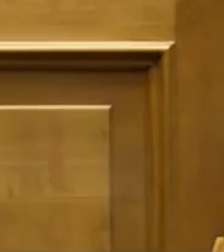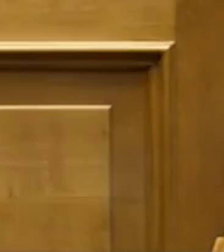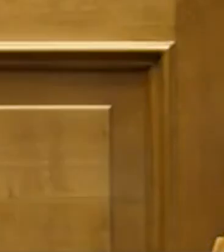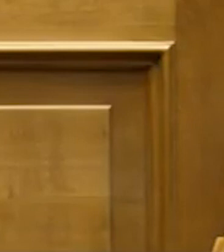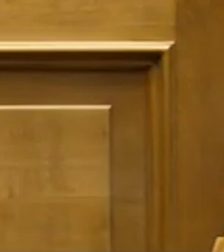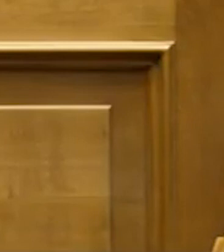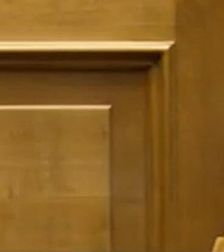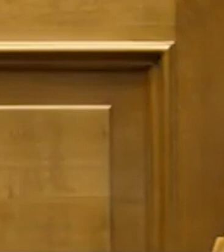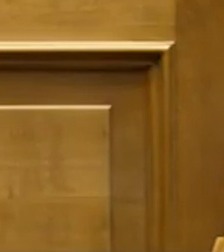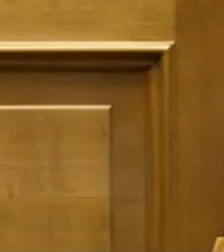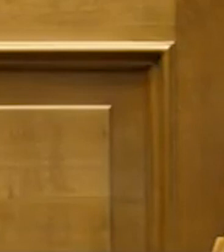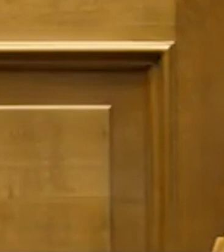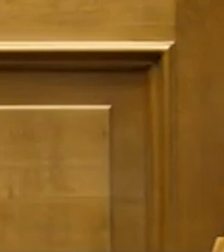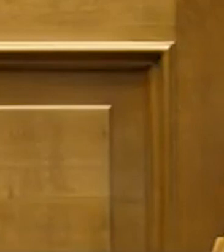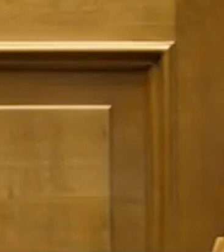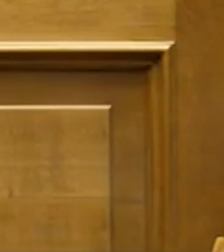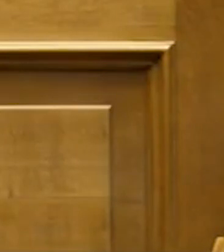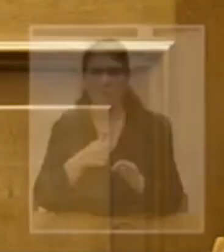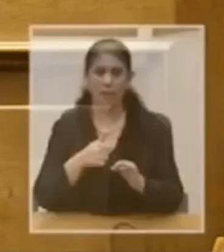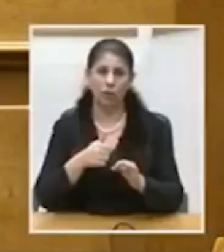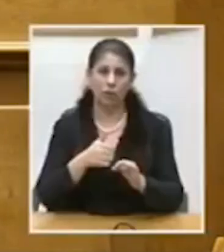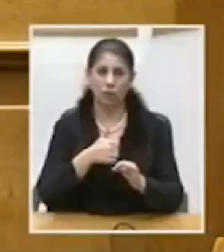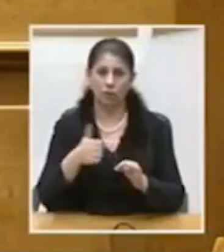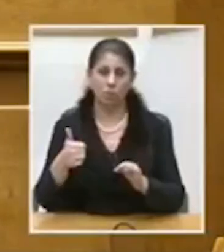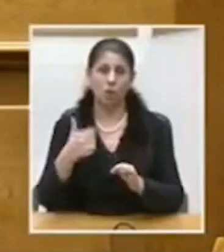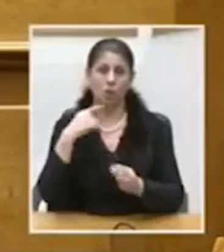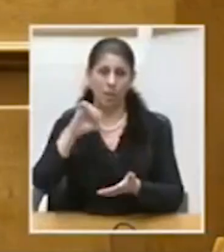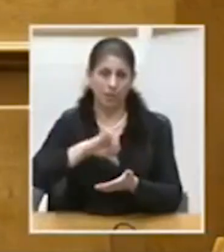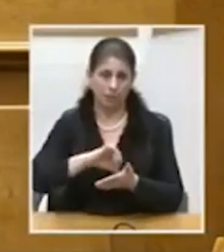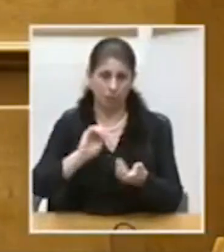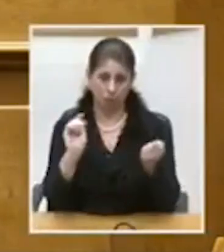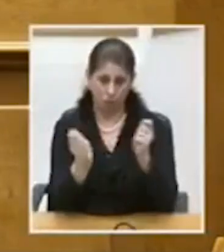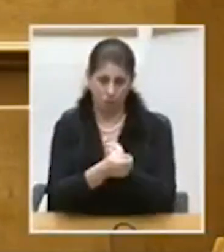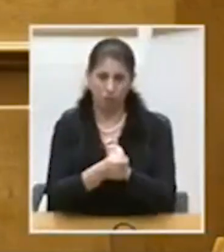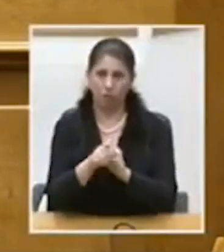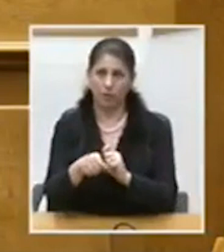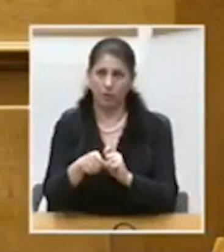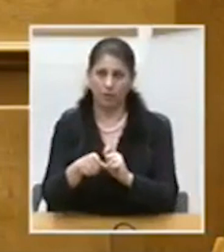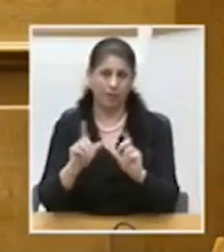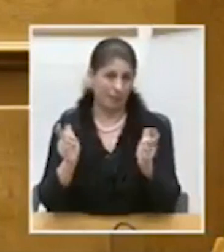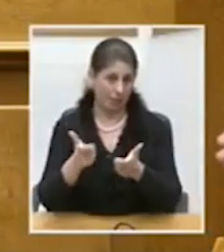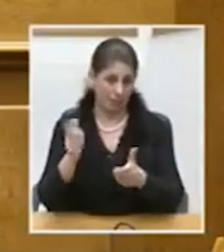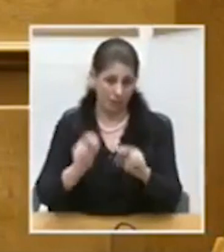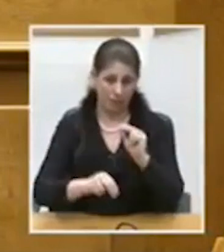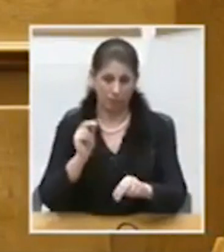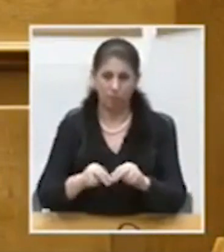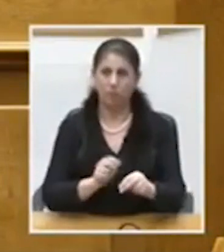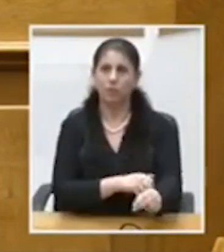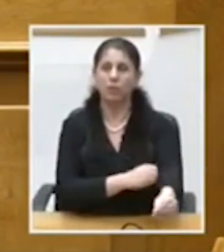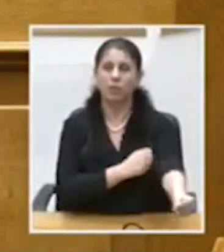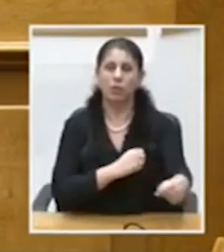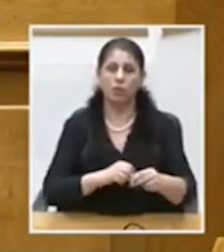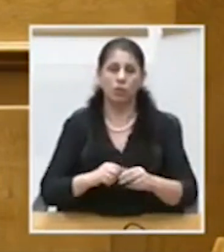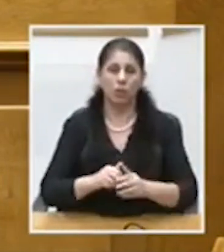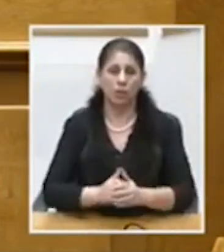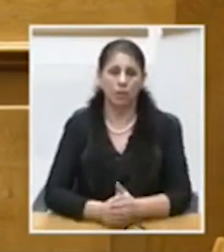Αυτό βέβαια οφείλω να πω ότι δεν έγινε μόνο με την ευνηδιαστική τροπολογία για την επιστολική ψήφο και στις εθνικές εκλογές, που κυριολεκτικά πέταξε χθες στο τραπέζι η